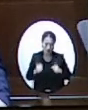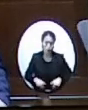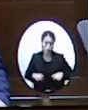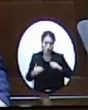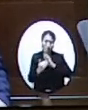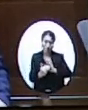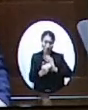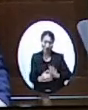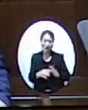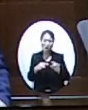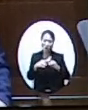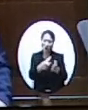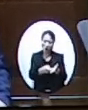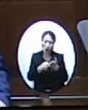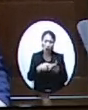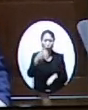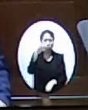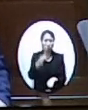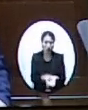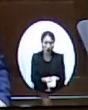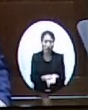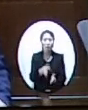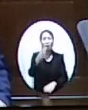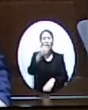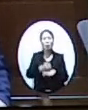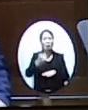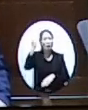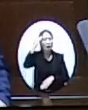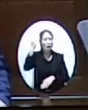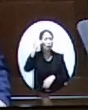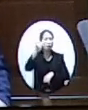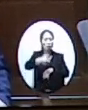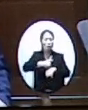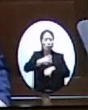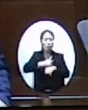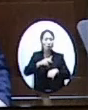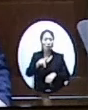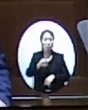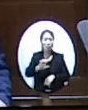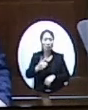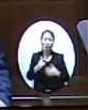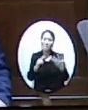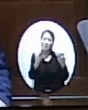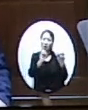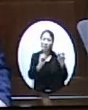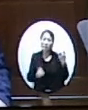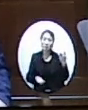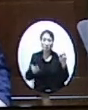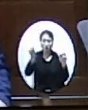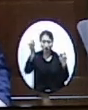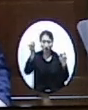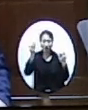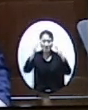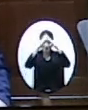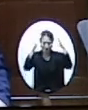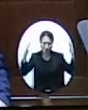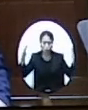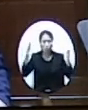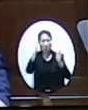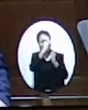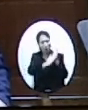뛰어나고 가격이 저렴하여 우리나라에 수입된 성면의 약 80% 이상이 지붕,